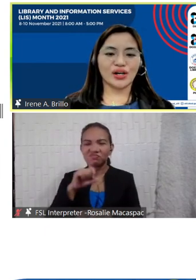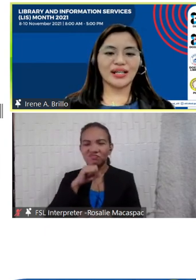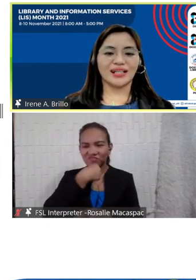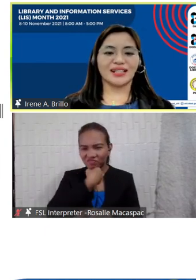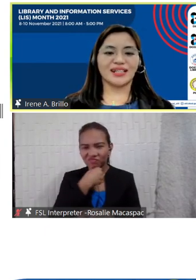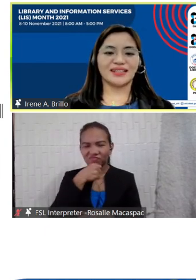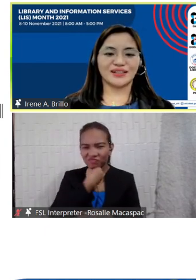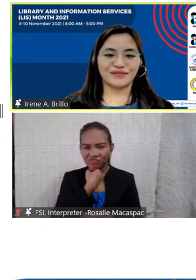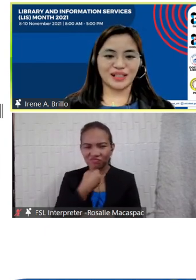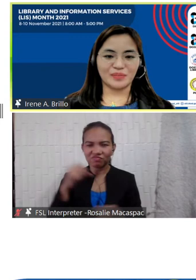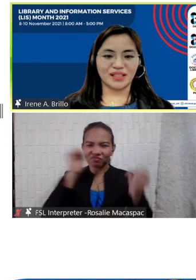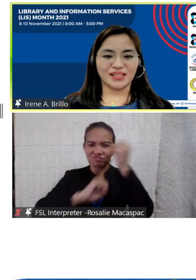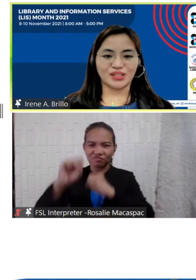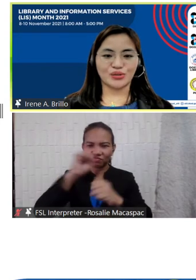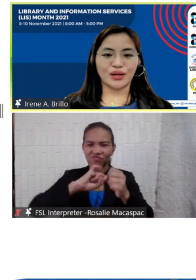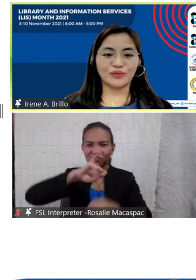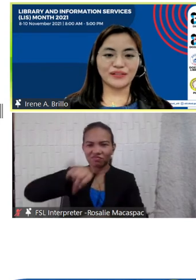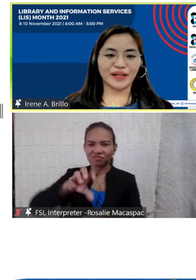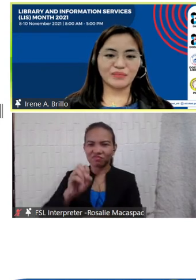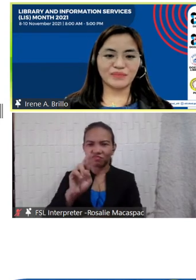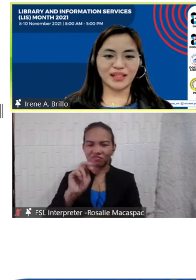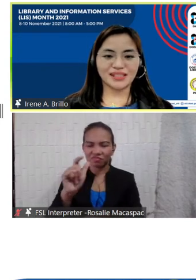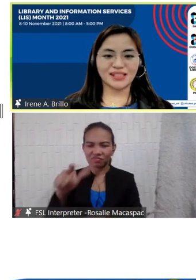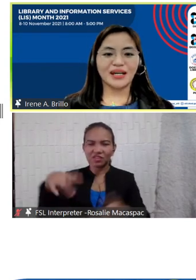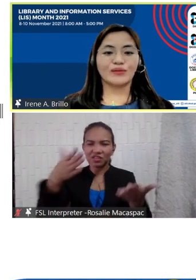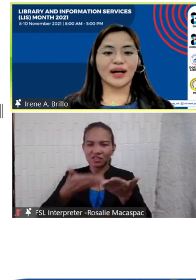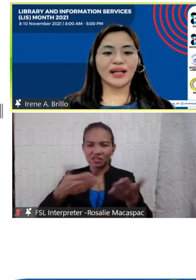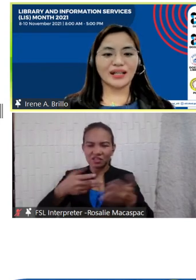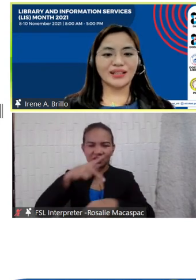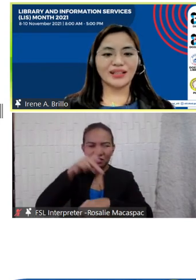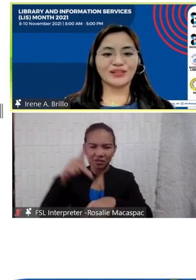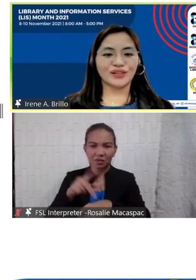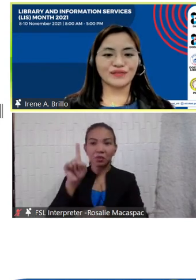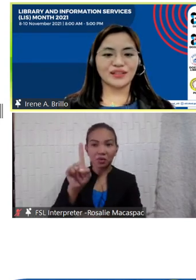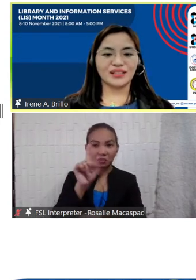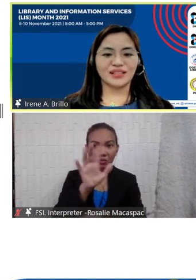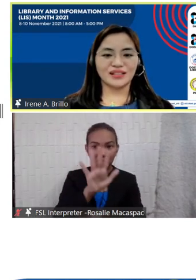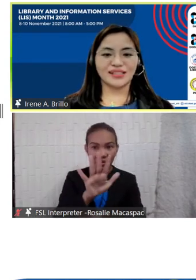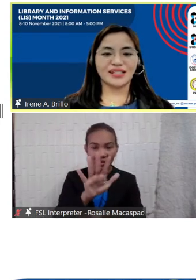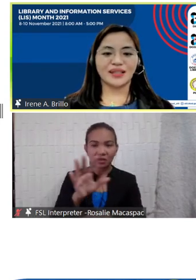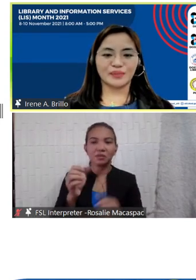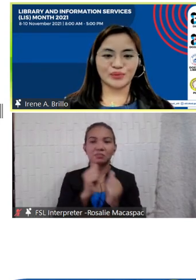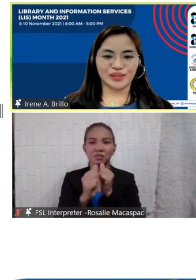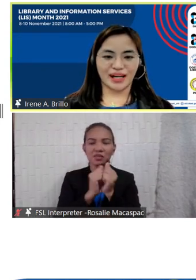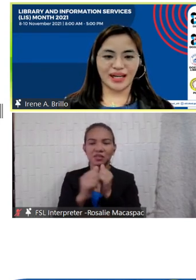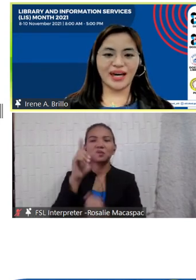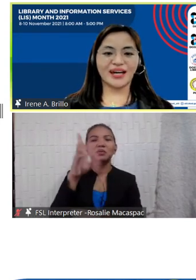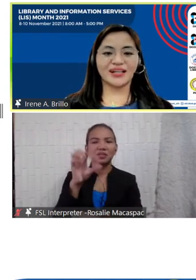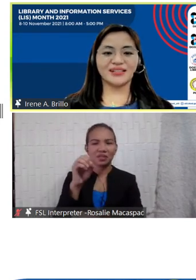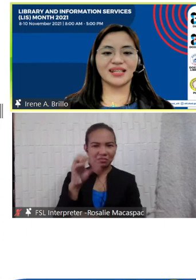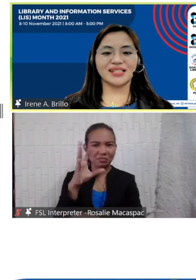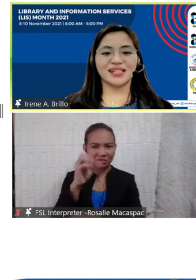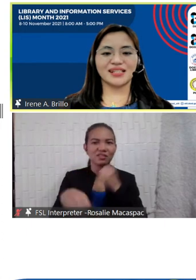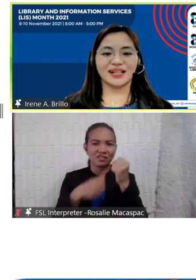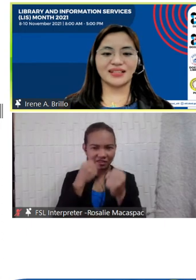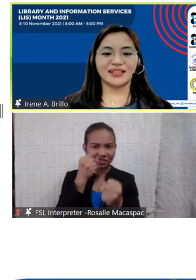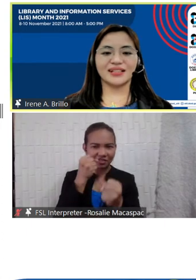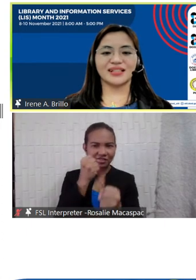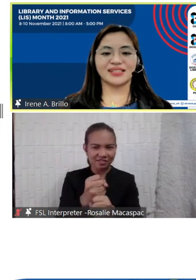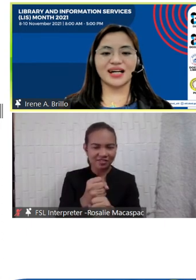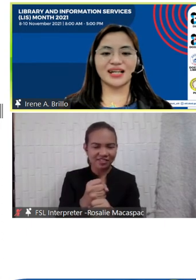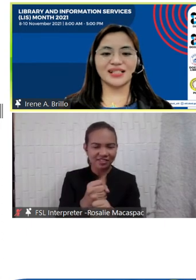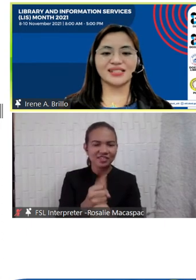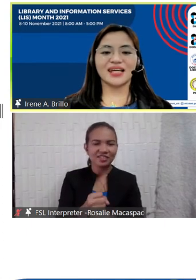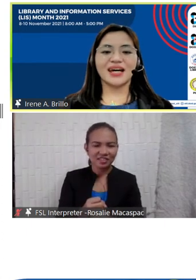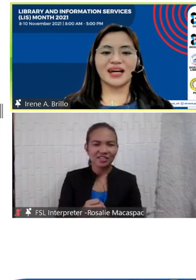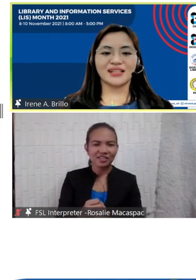scientific journal in the Philippines. So, 115 means 115 years na po siya. And this is under